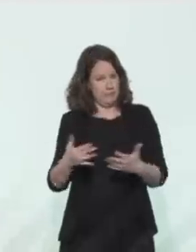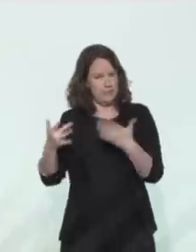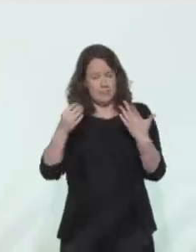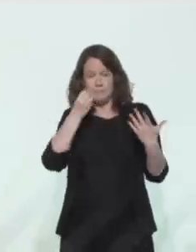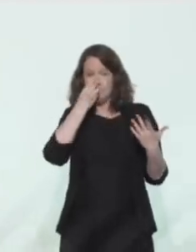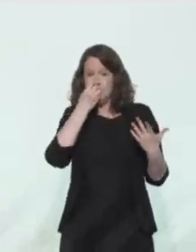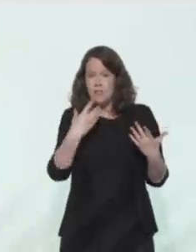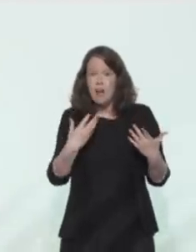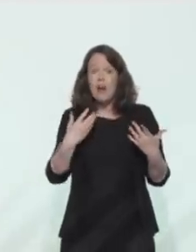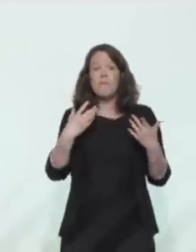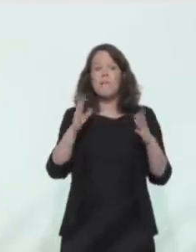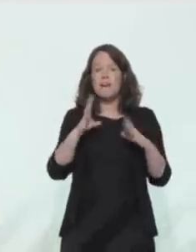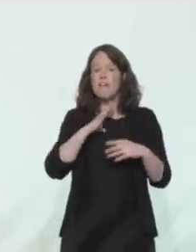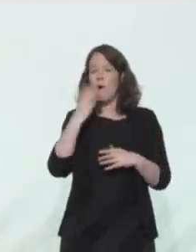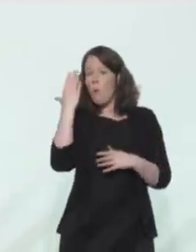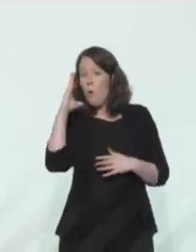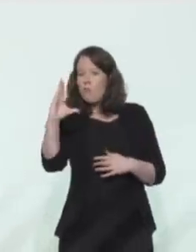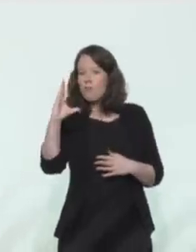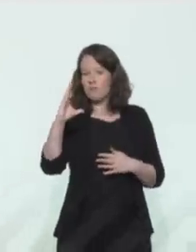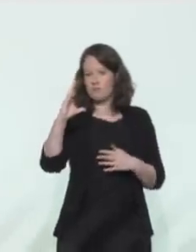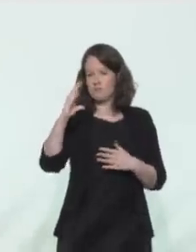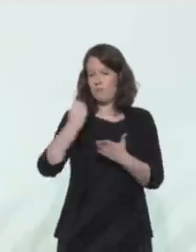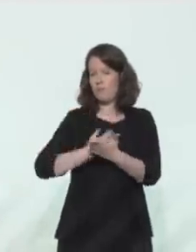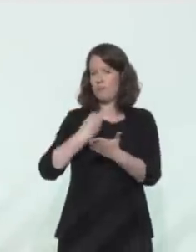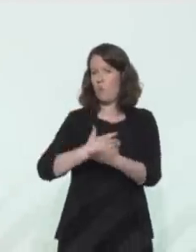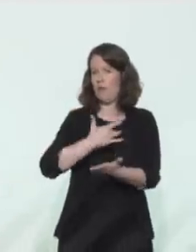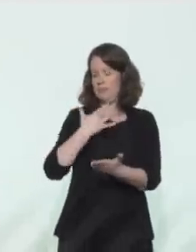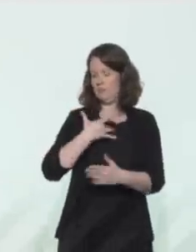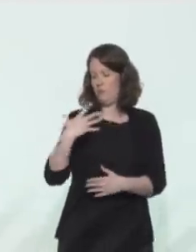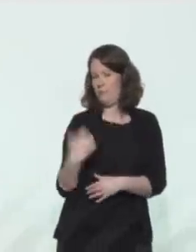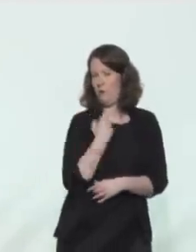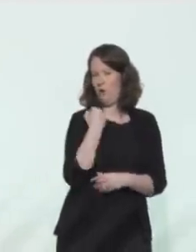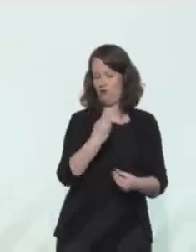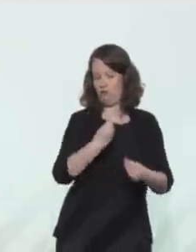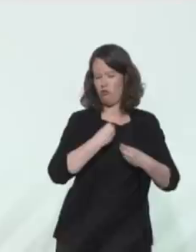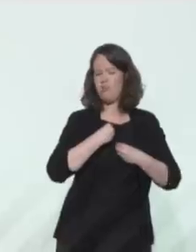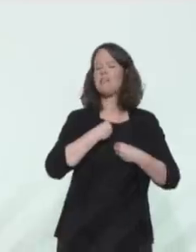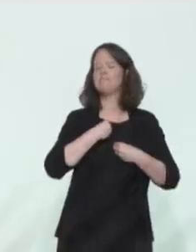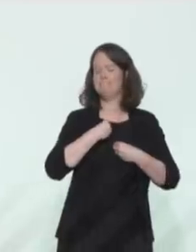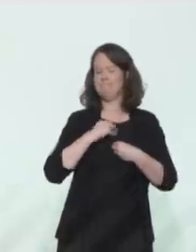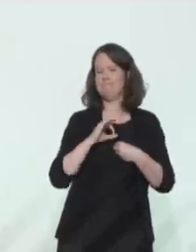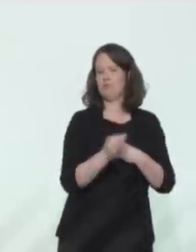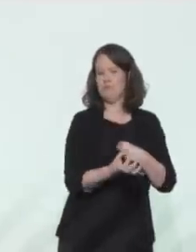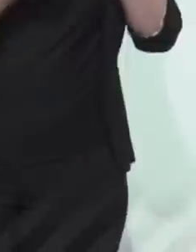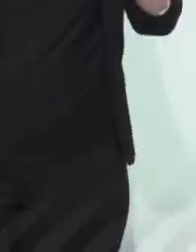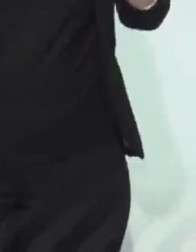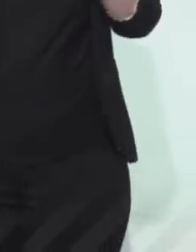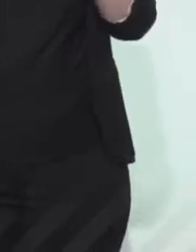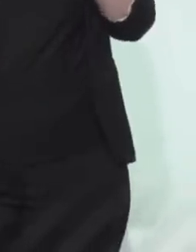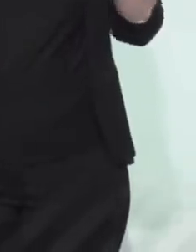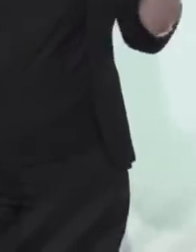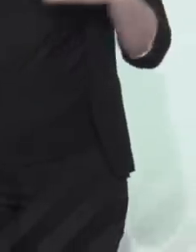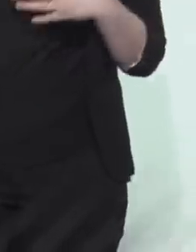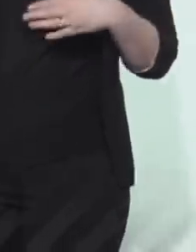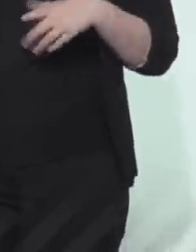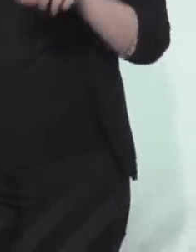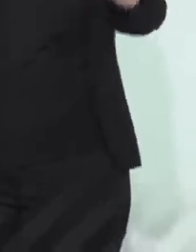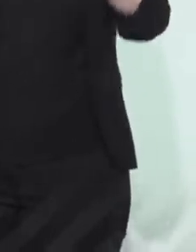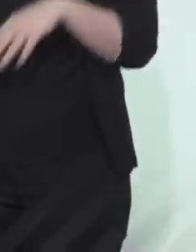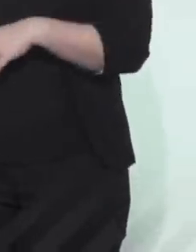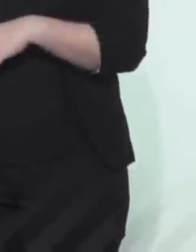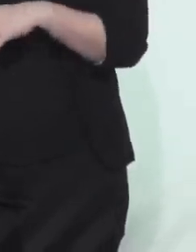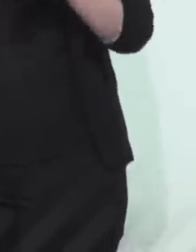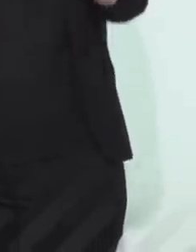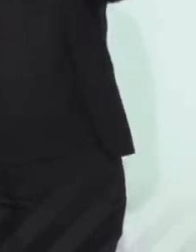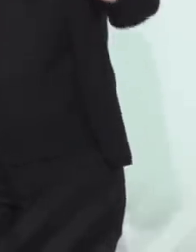des signaux plus faibles, mais qui sont des indicateurs importants, comme par exemple les remontées d'informations qui nous viennent des médecins généralistes, avec ce qu'on